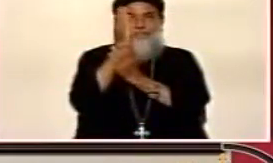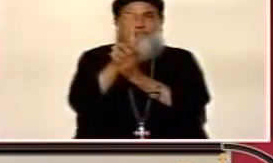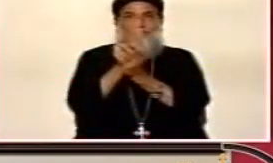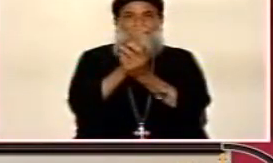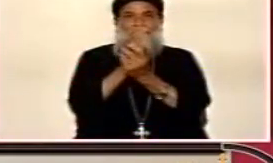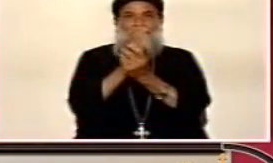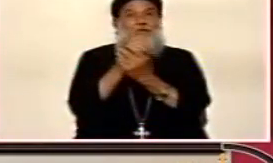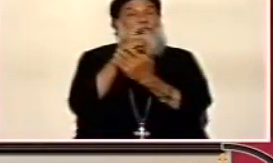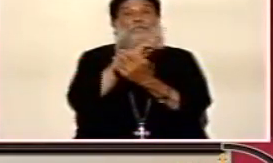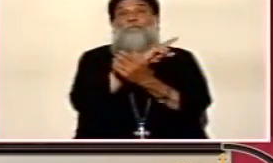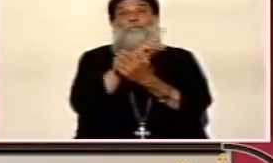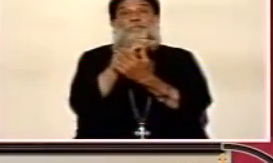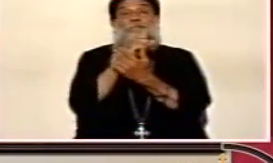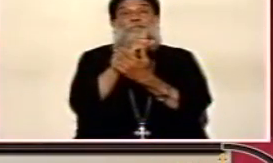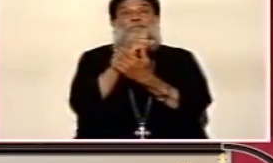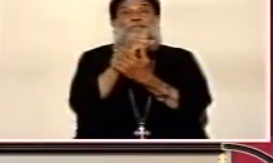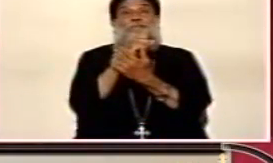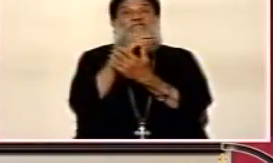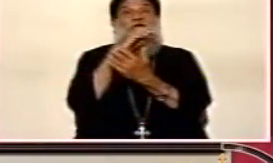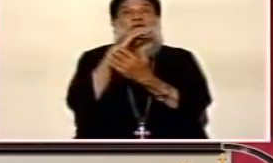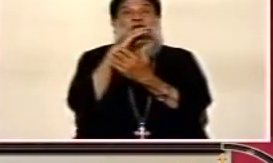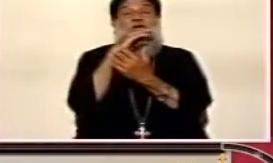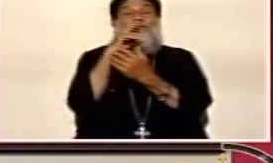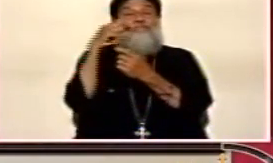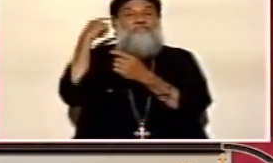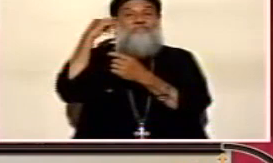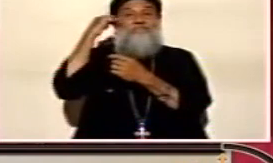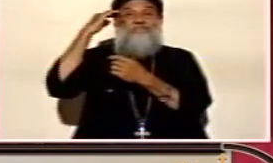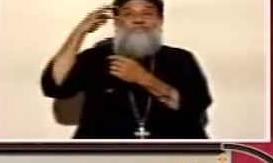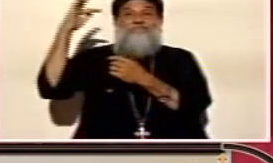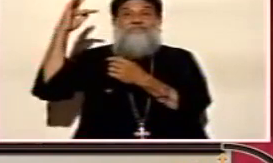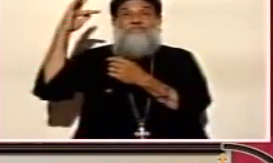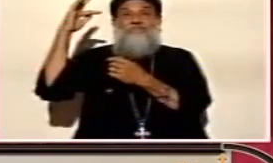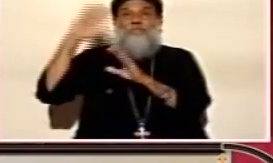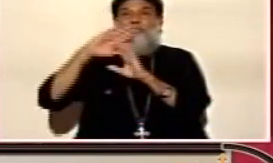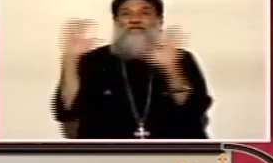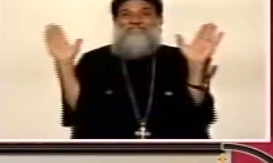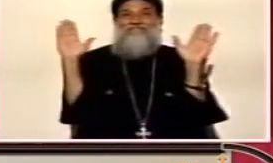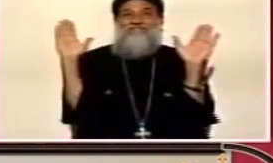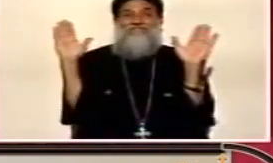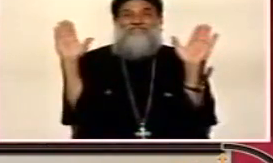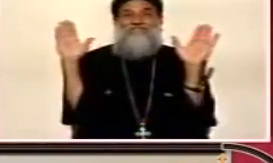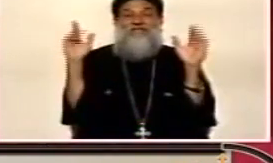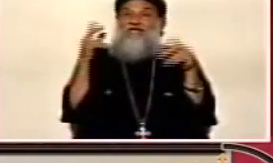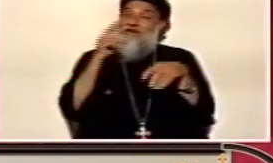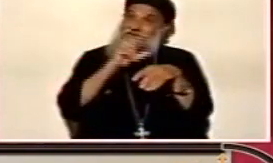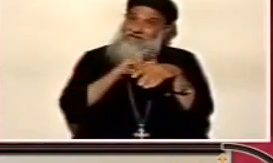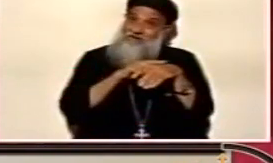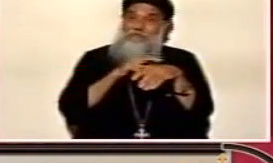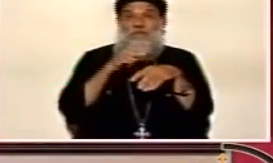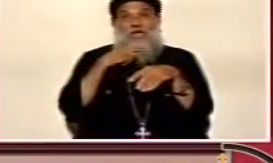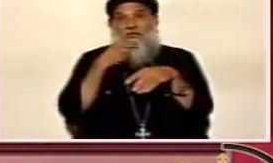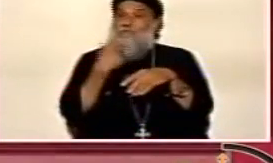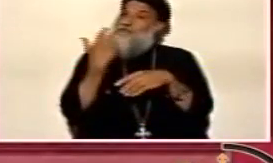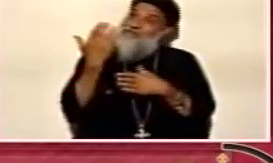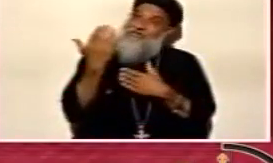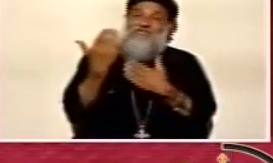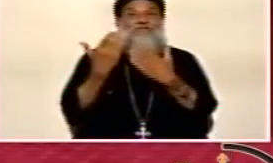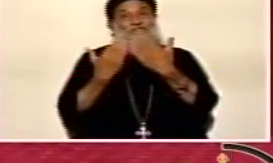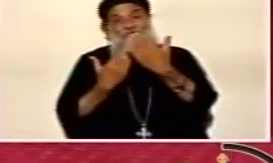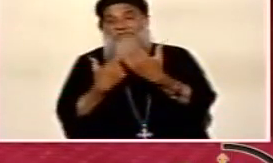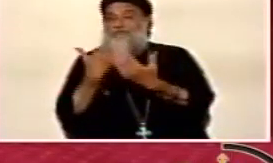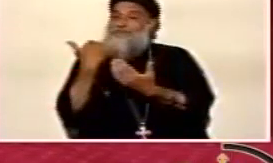مش أحاديث للكلام والتأمل فقط، ولكنها ملزمة في التصرف.